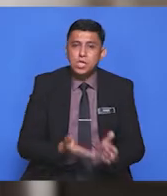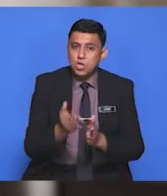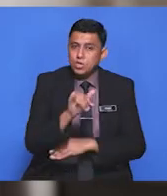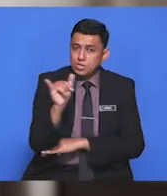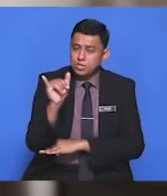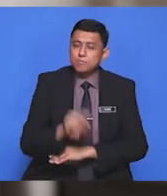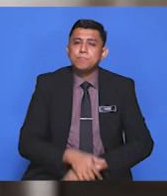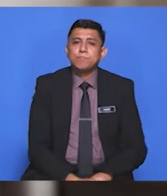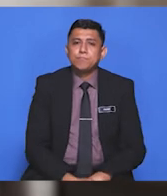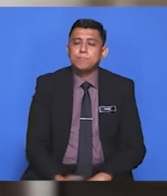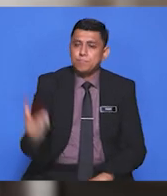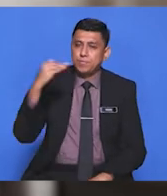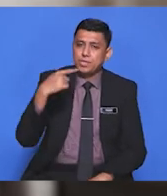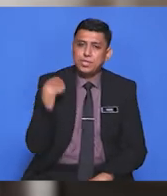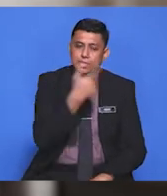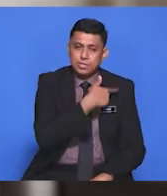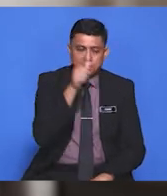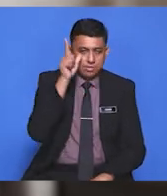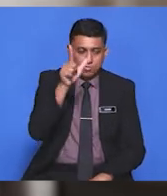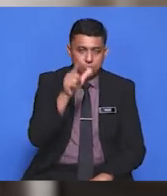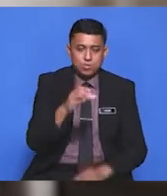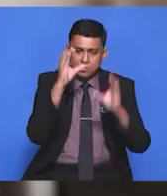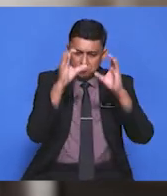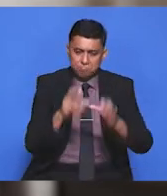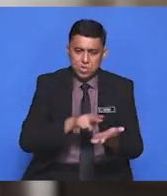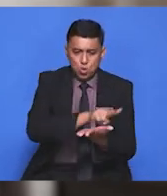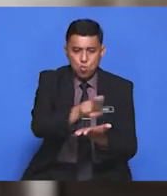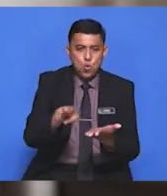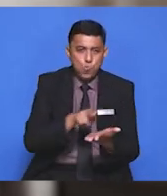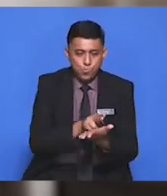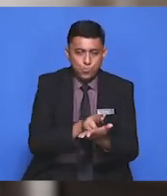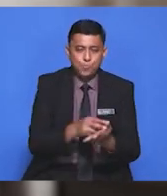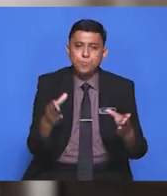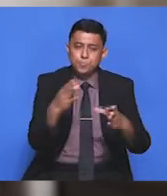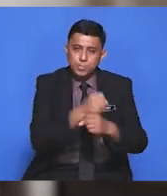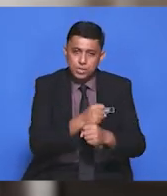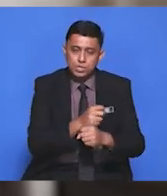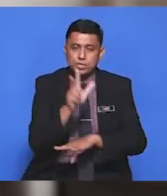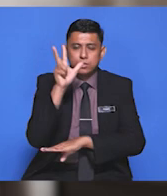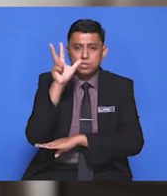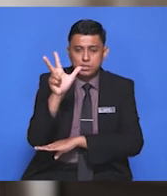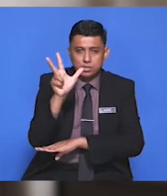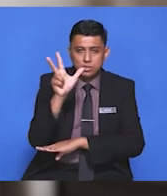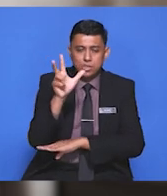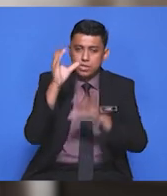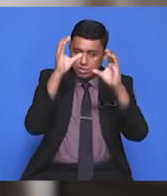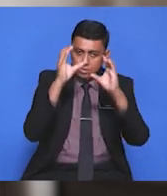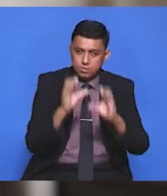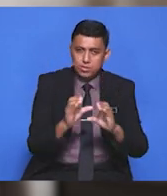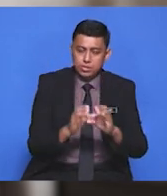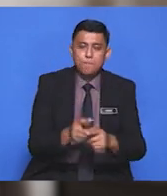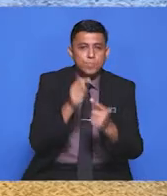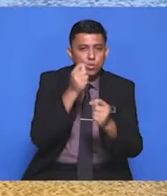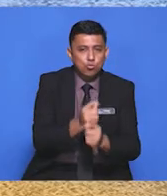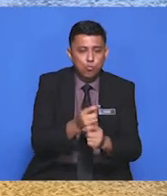Seterusnya, mari kita lihat. Secara umum, terdapat 3 kaedah